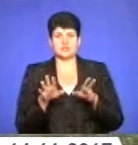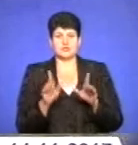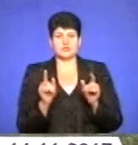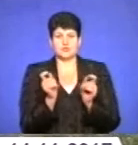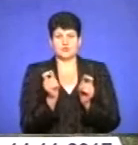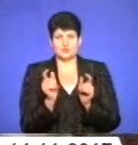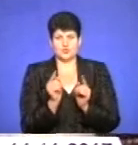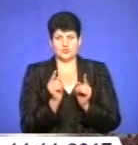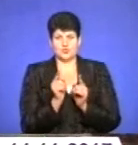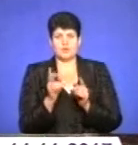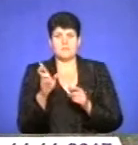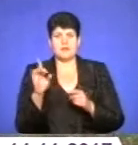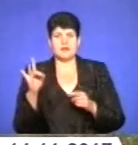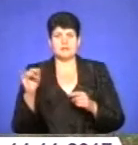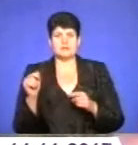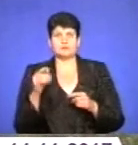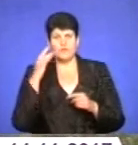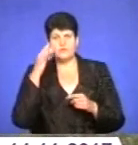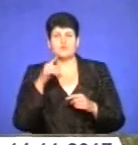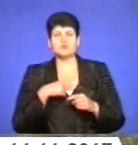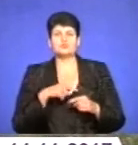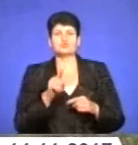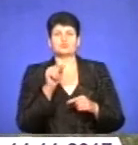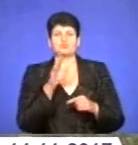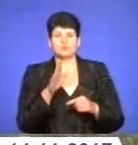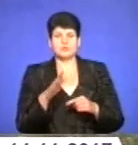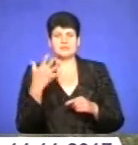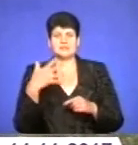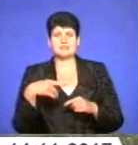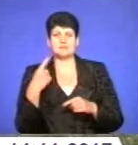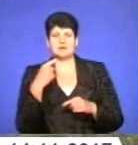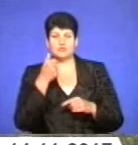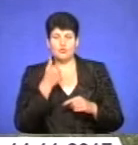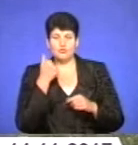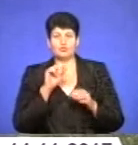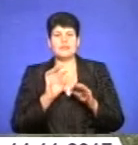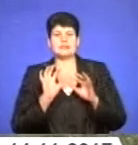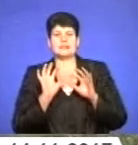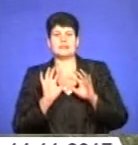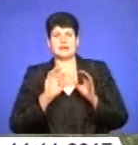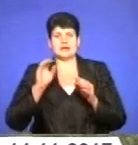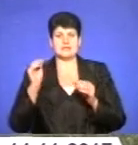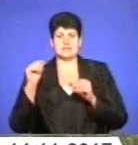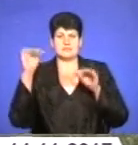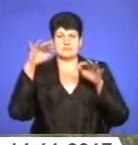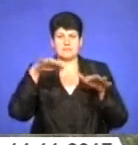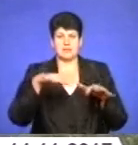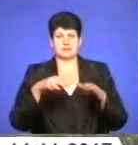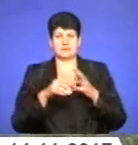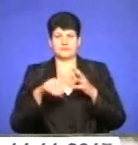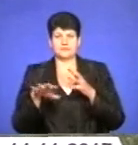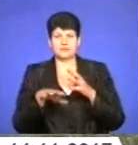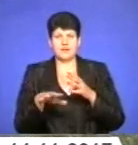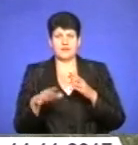чуть-чуть до самого Березіля, то уявіть, що тут буде. З 51-го року насипний ґрунт на Орлика 1, підпірна стінка в аварійному